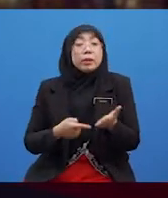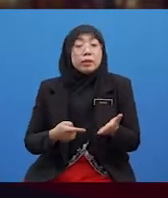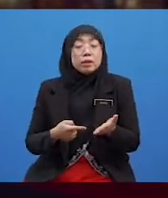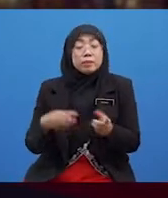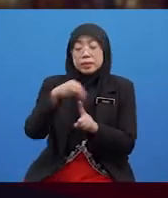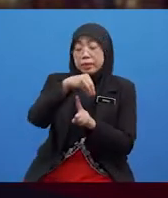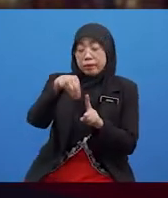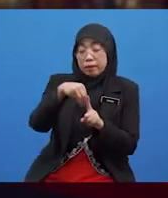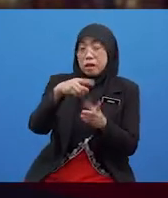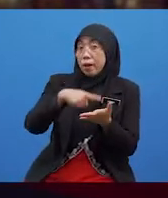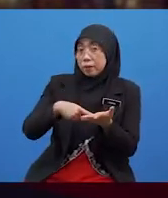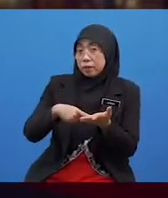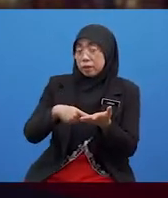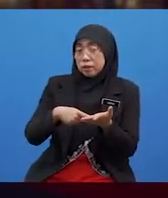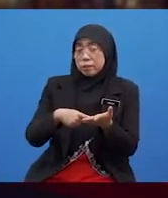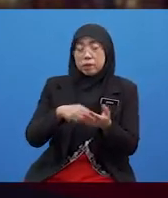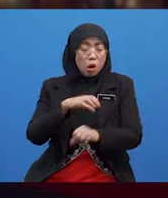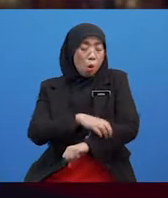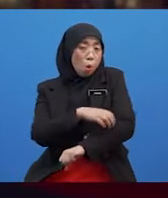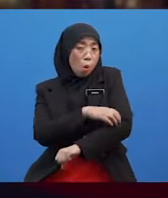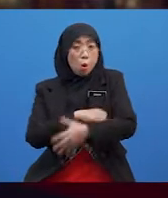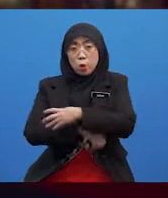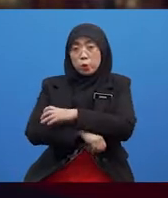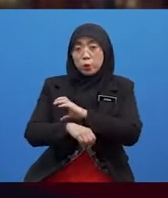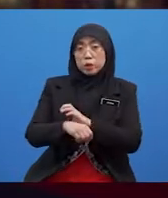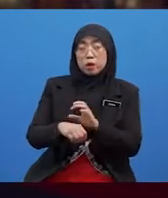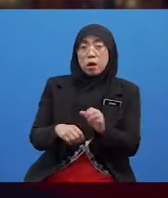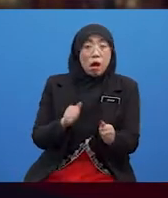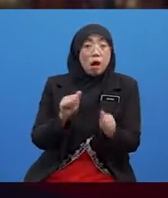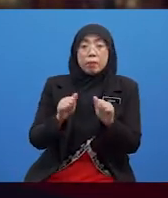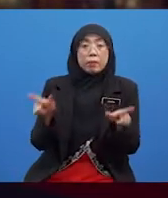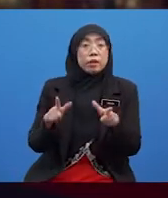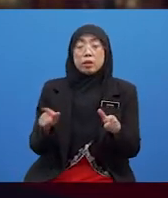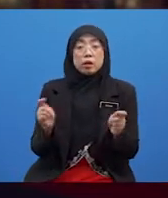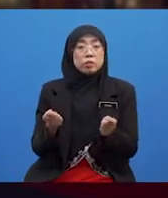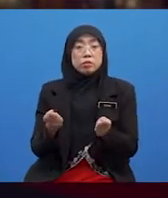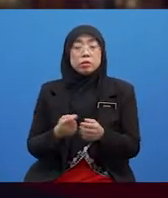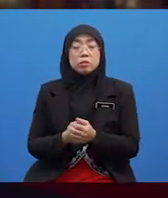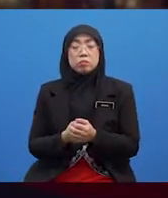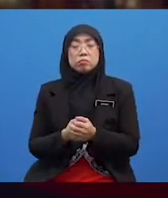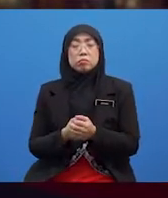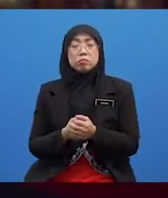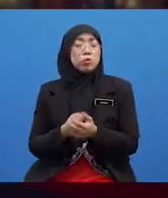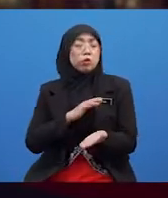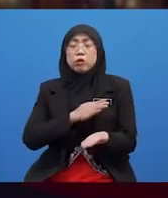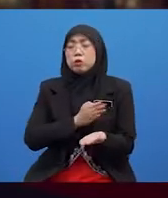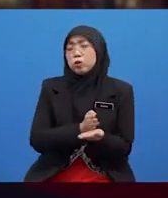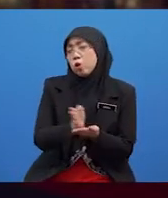daripada persekitaran, maka otot-otot rangka akan bertindak balas terhadap